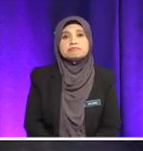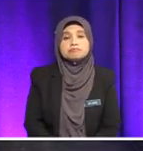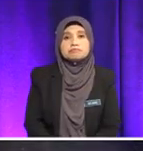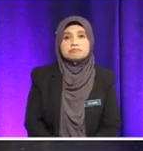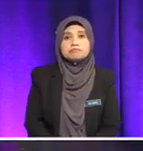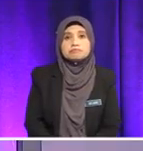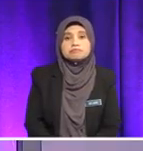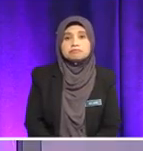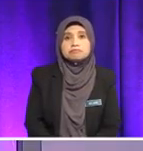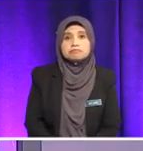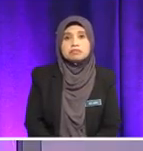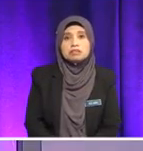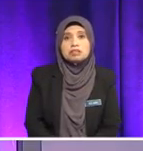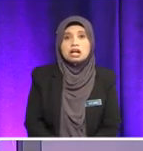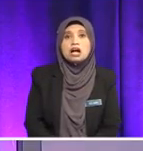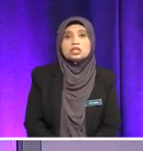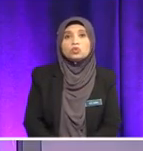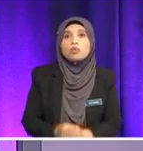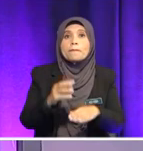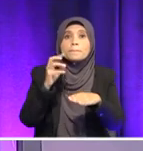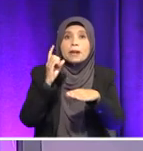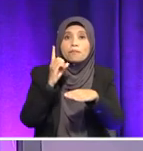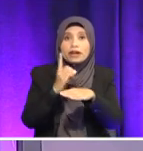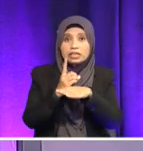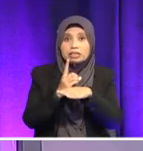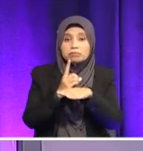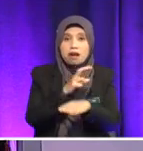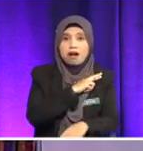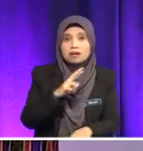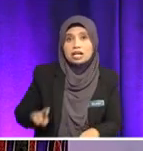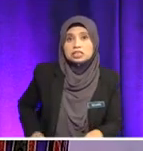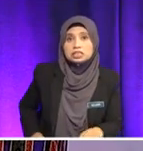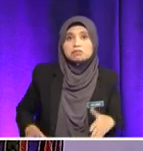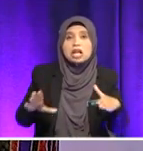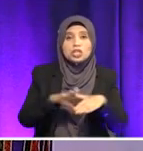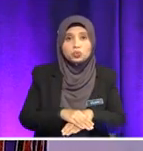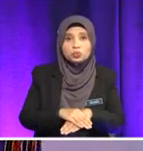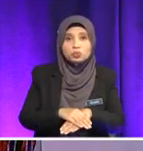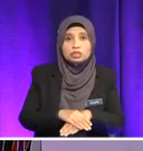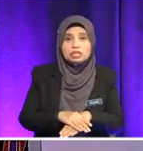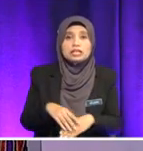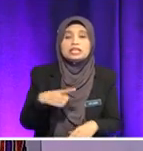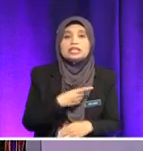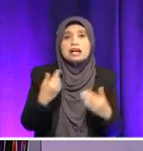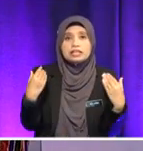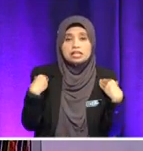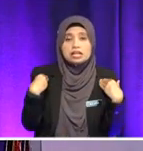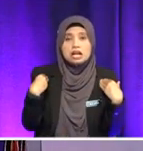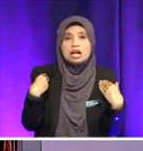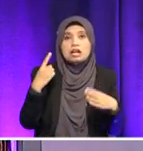baik jadi itu adalah momentum dari manajer Melayu tadi kita ada memorindam